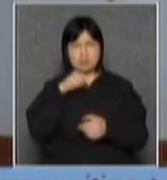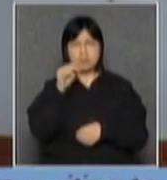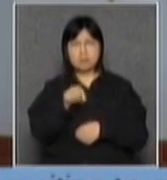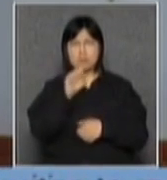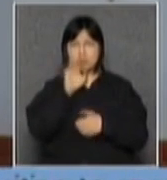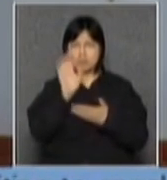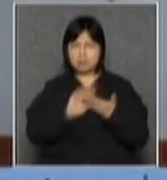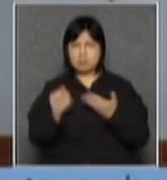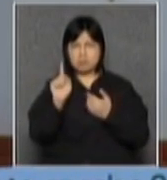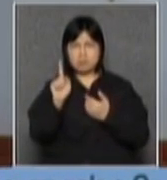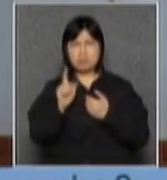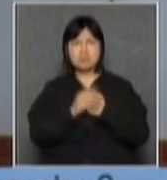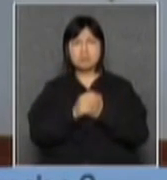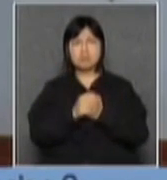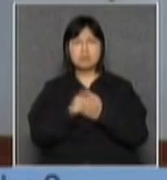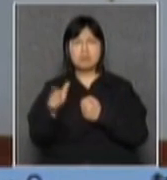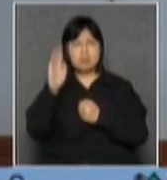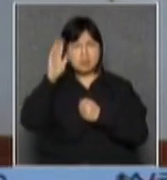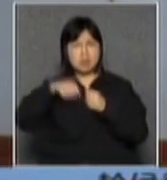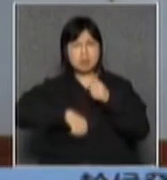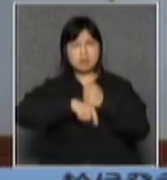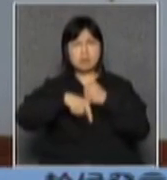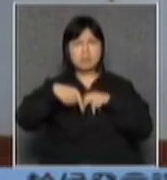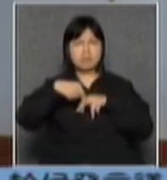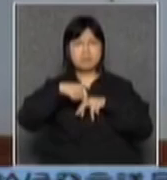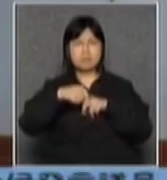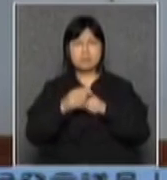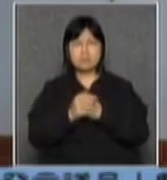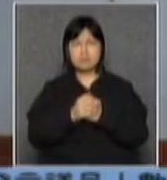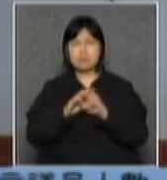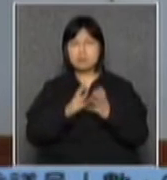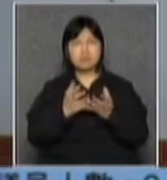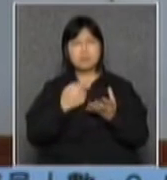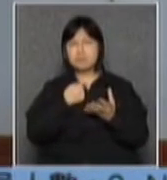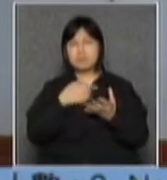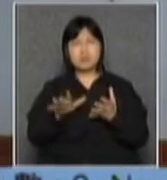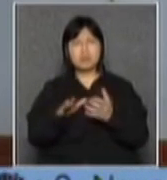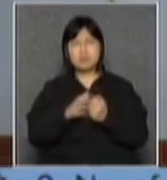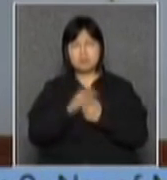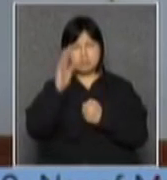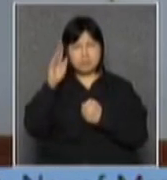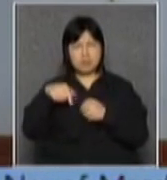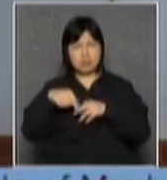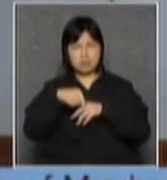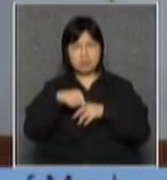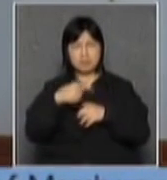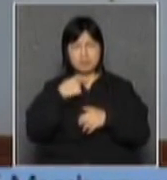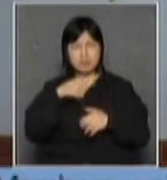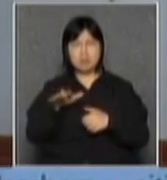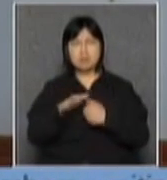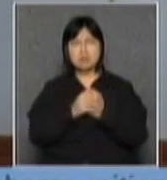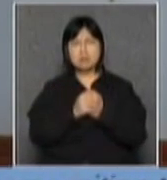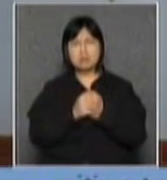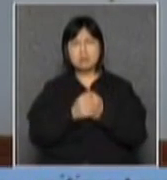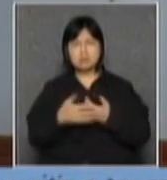次，就係話其實佢嗰個未來基金咧係完全冇必要。如果未來基金冇必要嘅時候咧，即是話佢